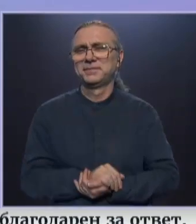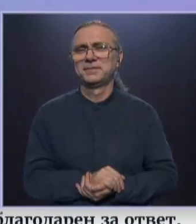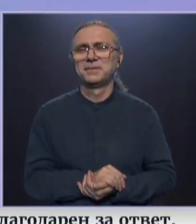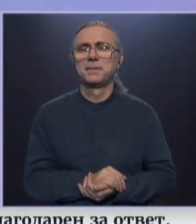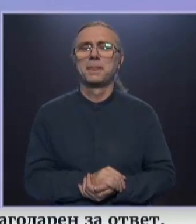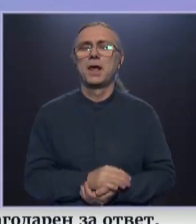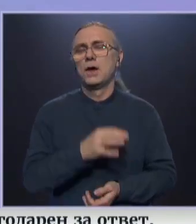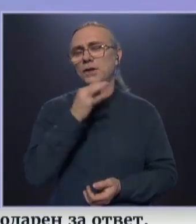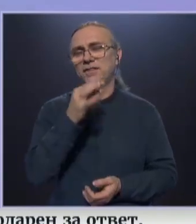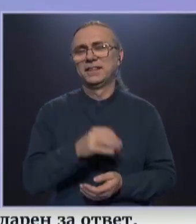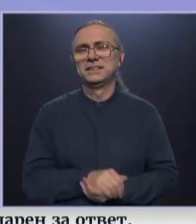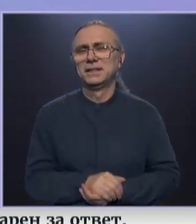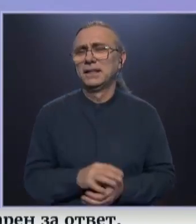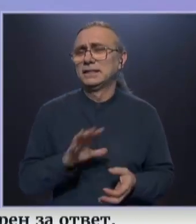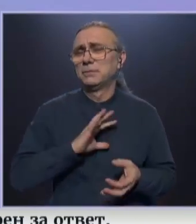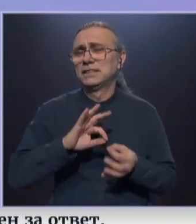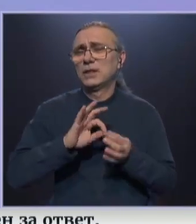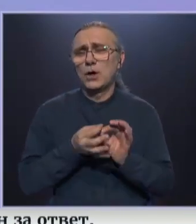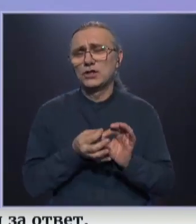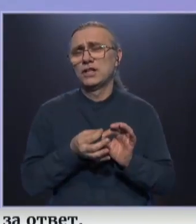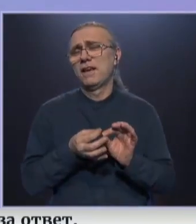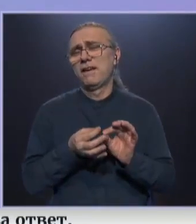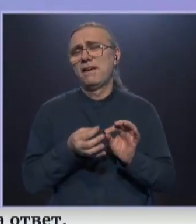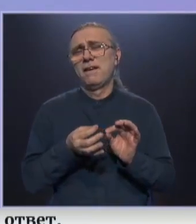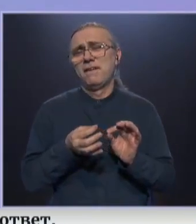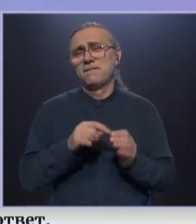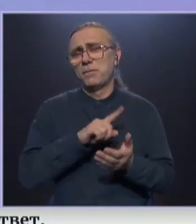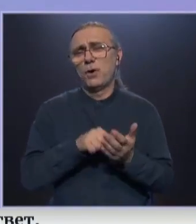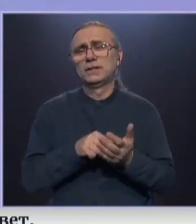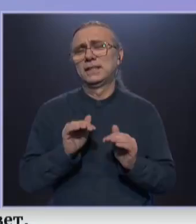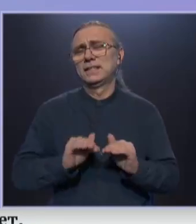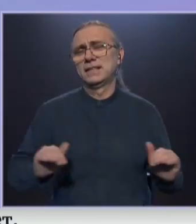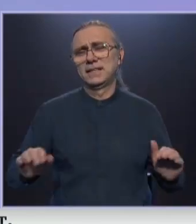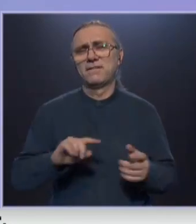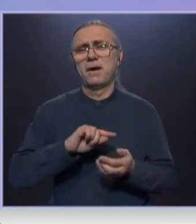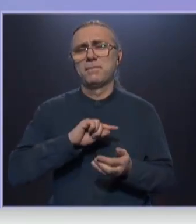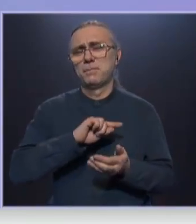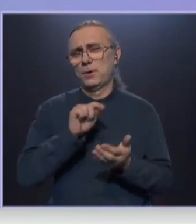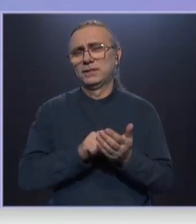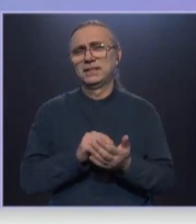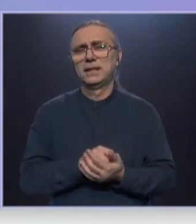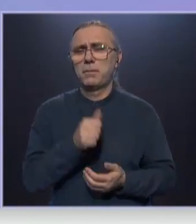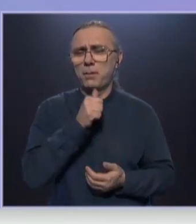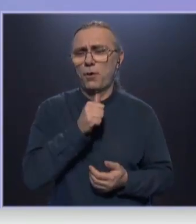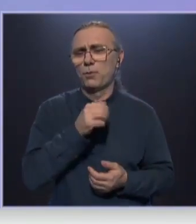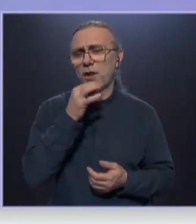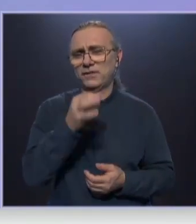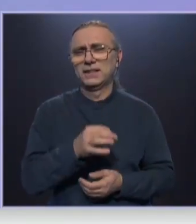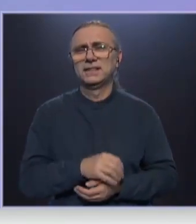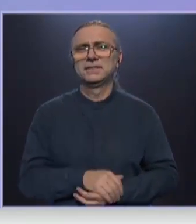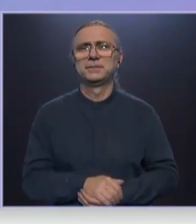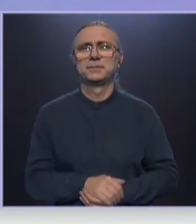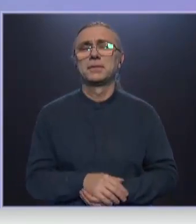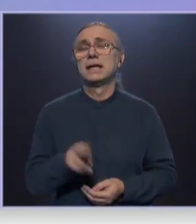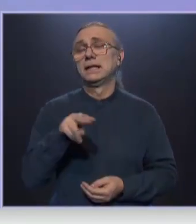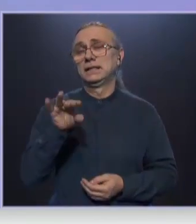детские вопросы. Вот для меня это вот самое страшное. Но я все-таки рискну попробовать ответить. Были динозавры или нет? Да,